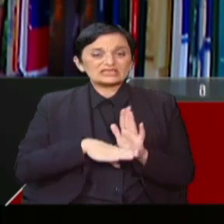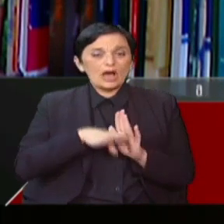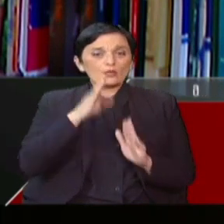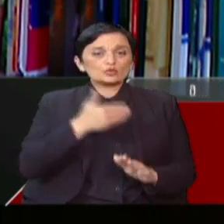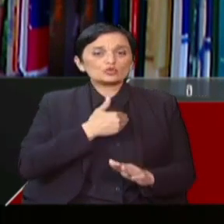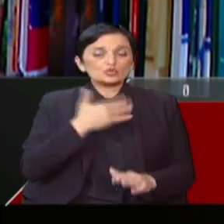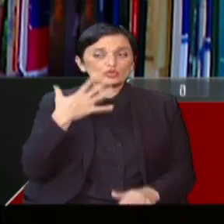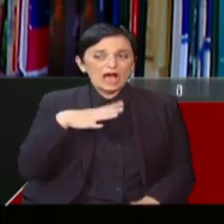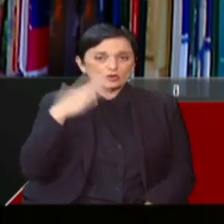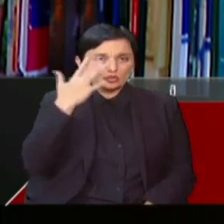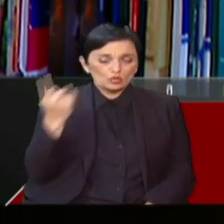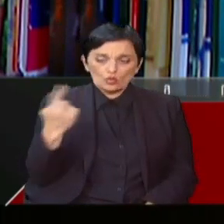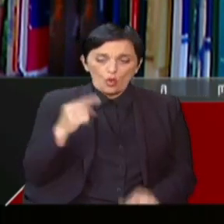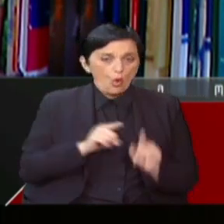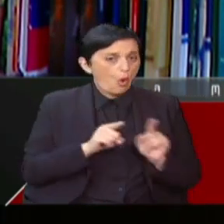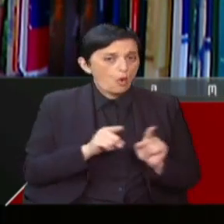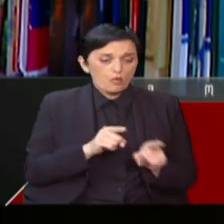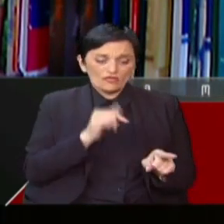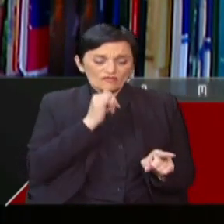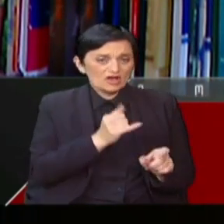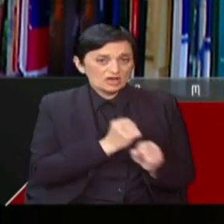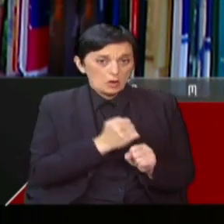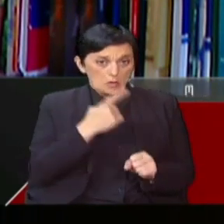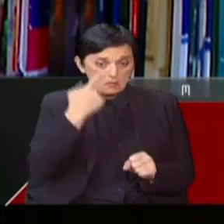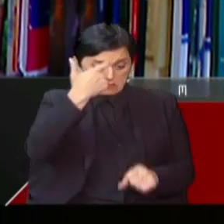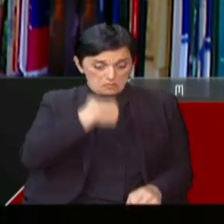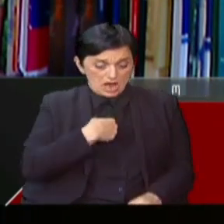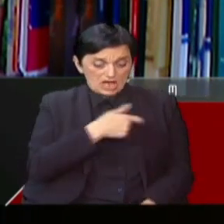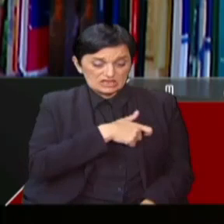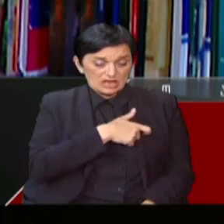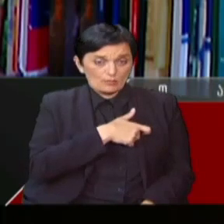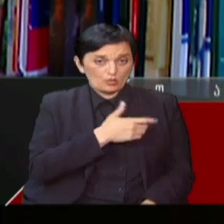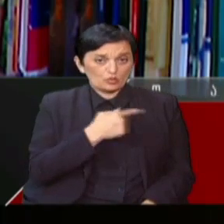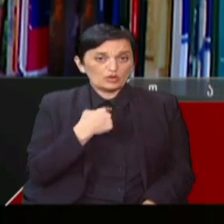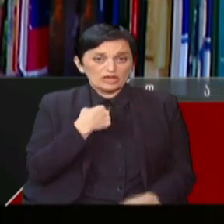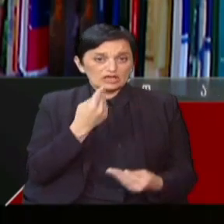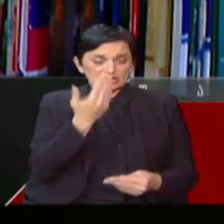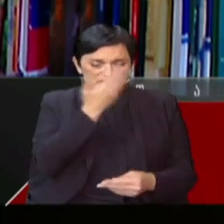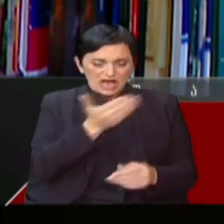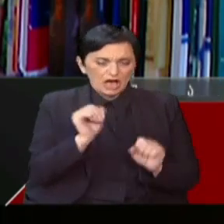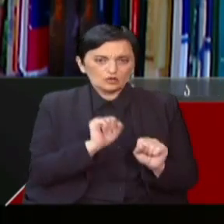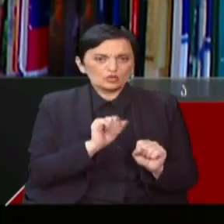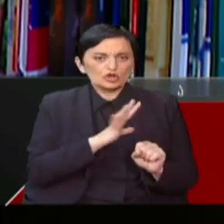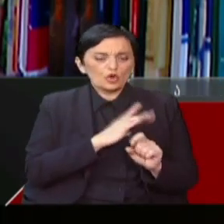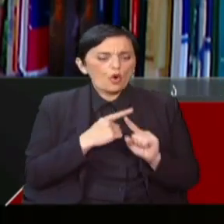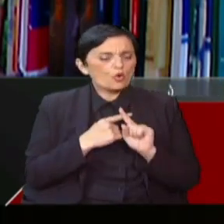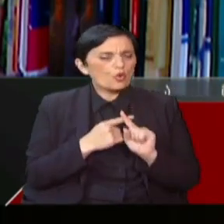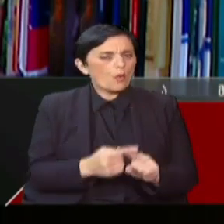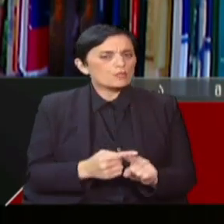მოდის ქართული ოცნებისგან, იმიტომ რომ ოპოზიცია ვერაფერს ვერ გააკეთეს. მე პირადად ვარ დეპუტატი, რომელმაც ხმამი ვეცი სახალხო დამცველს, რაც იყო